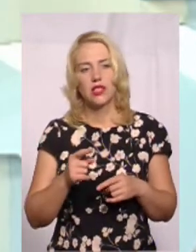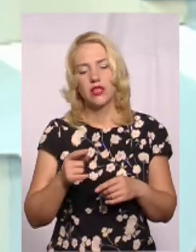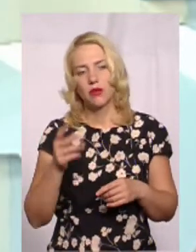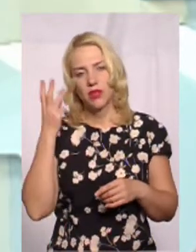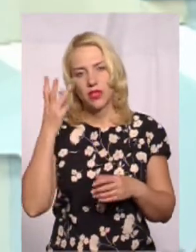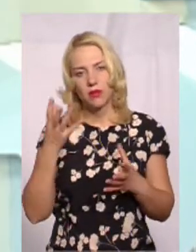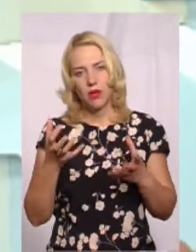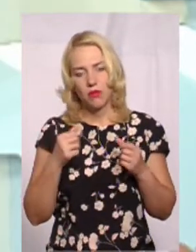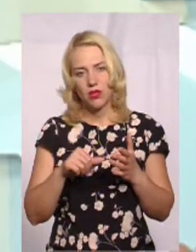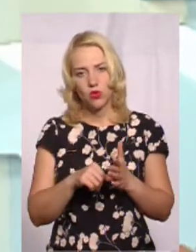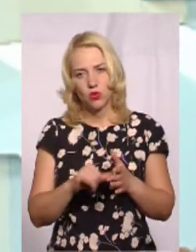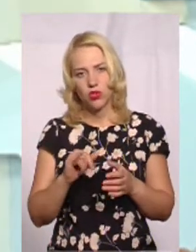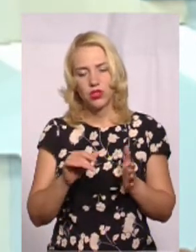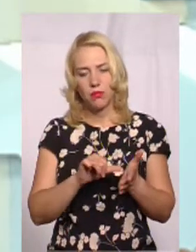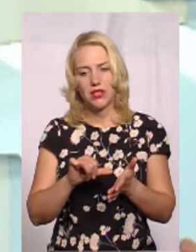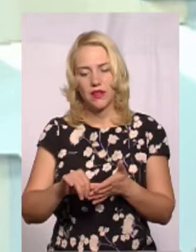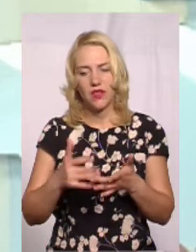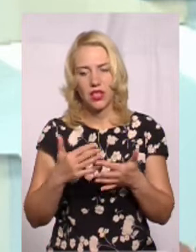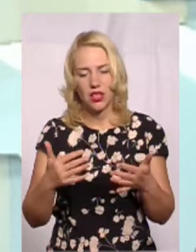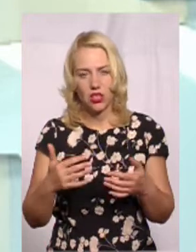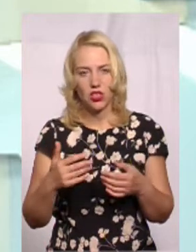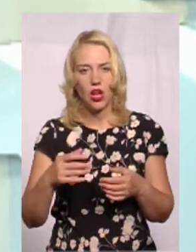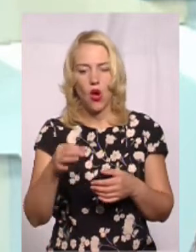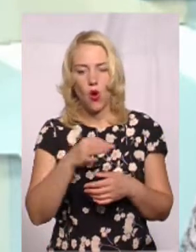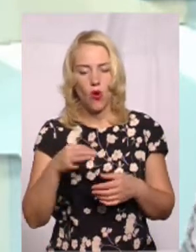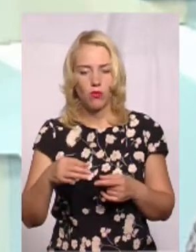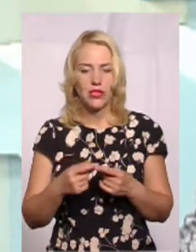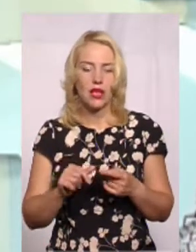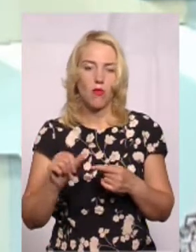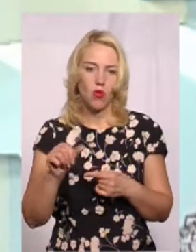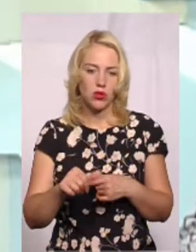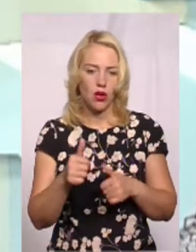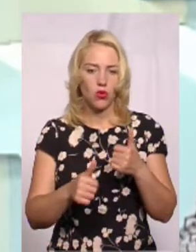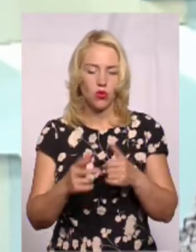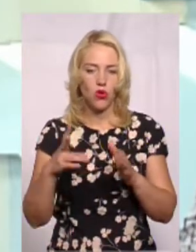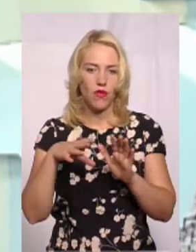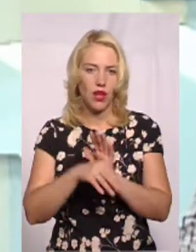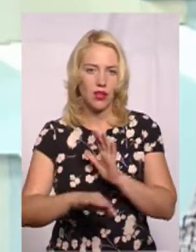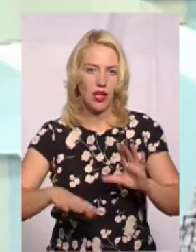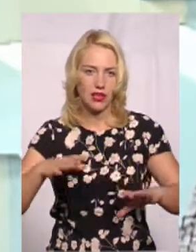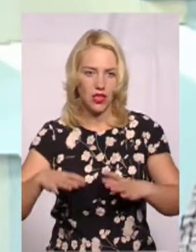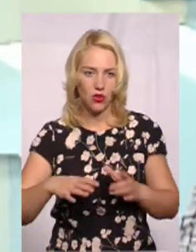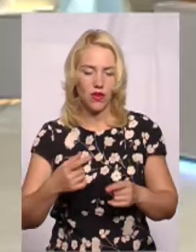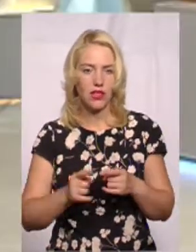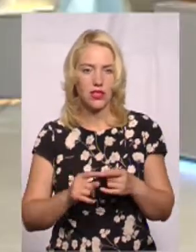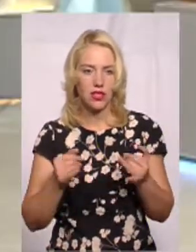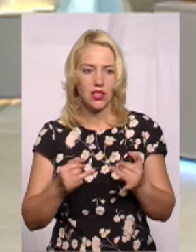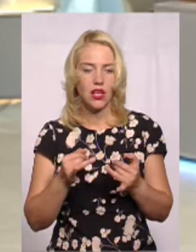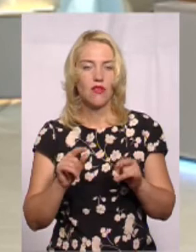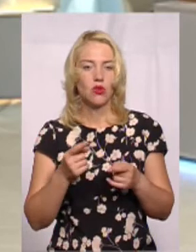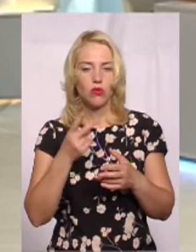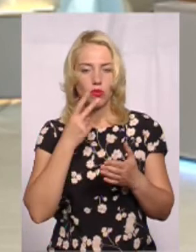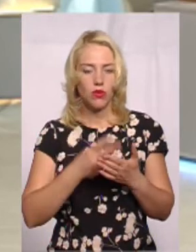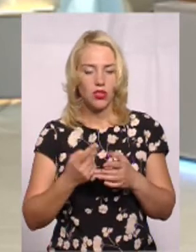Хмельницькій приймають участь навіть і представники інших областей, студенти, вони поза конкурсом, але ну, в рамках тренувань, тобто їм це цікаво. Тобто, ми бачимо, що